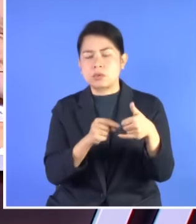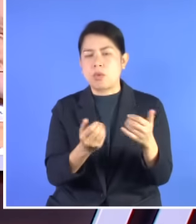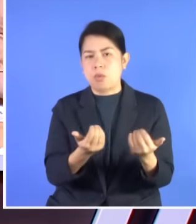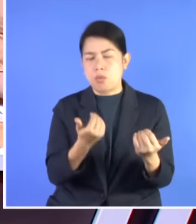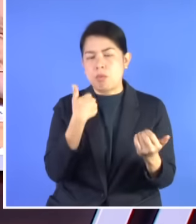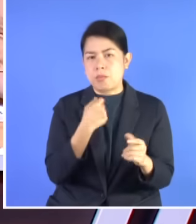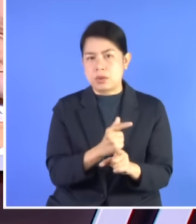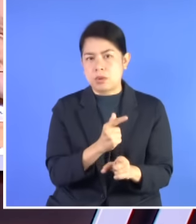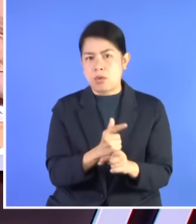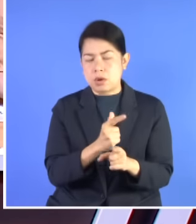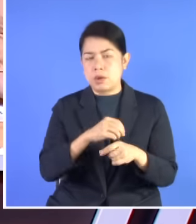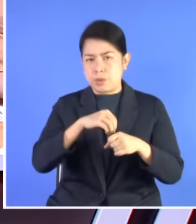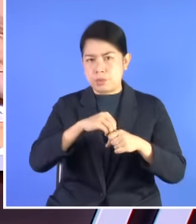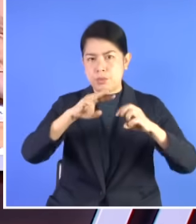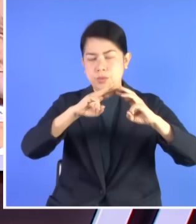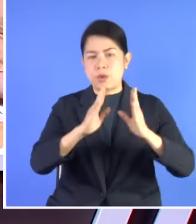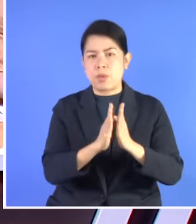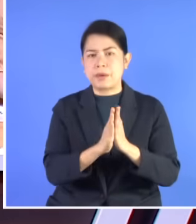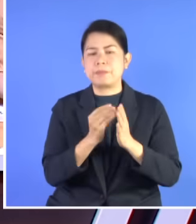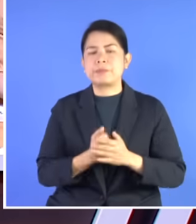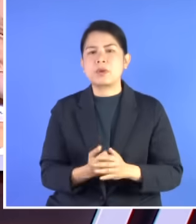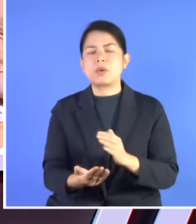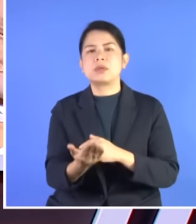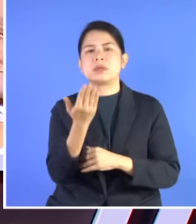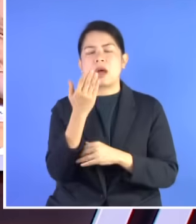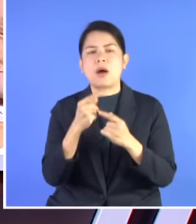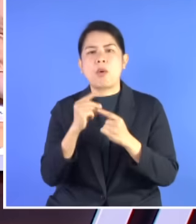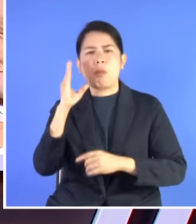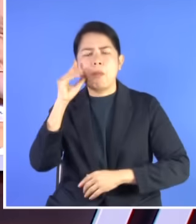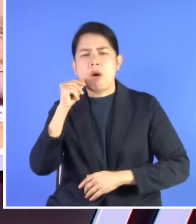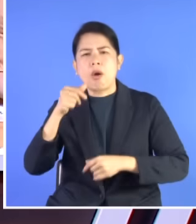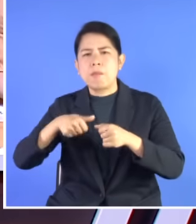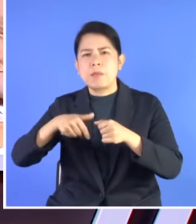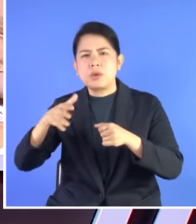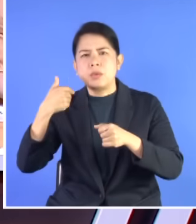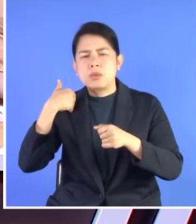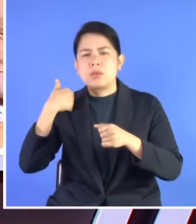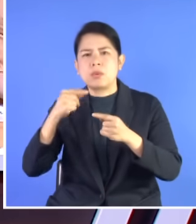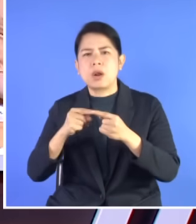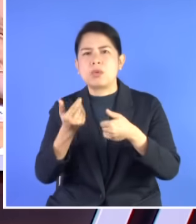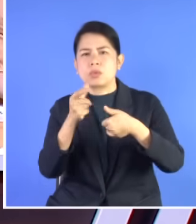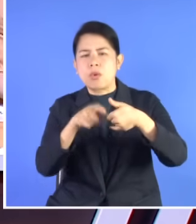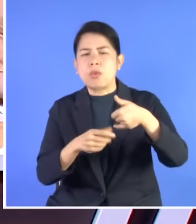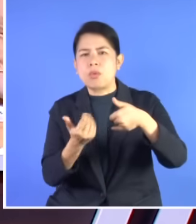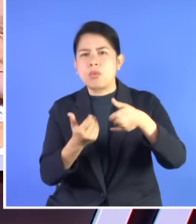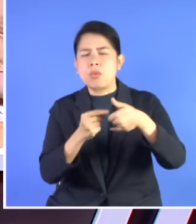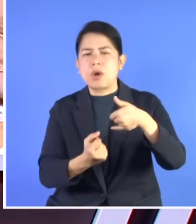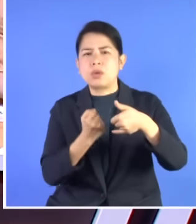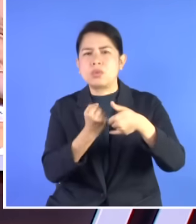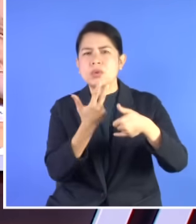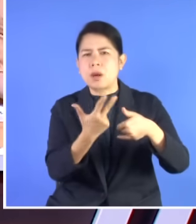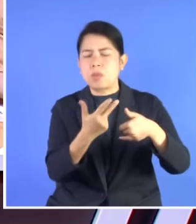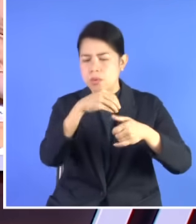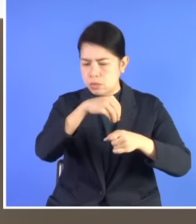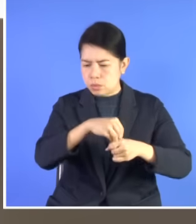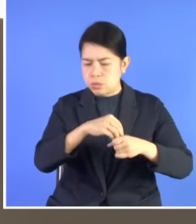ยนะครับตัวพ่อเนี่ยกลางวันก็ไม่อยู่กลางคืนก็ไม่กลับปล่อยให้ลูกสาววัย3ขวบเนี่ยอยู่ที่วัดหลวงพ่อท่านก็เ